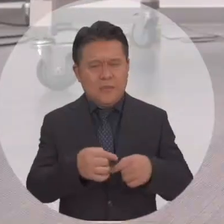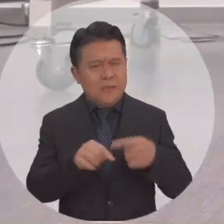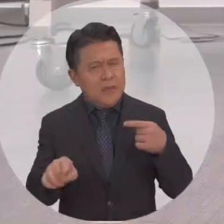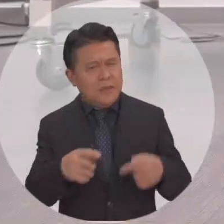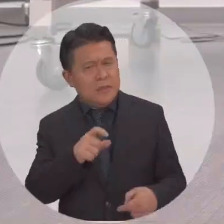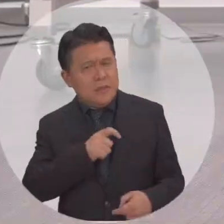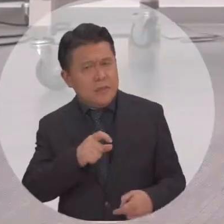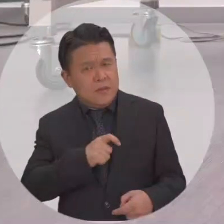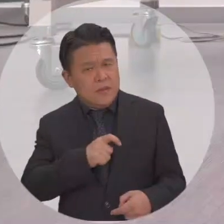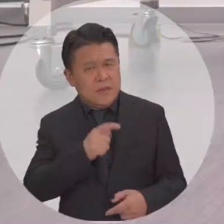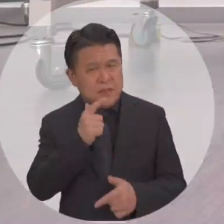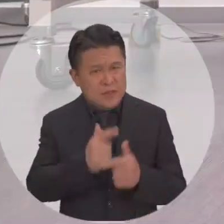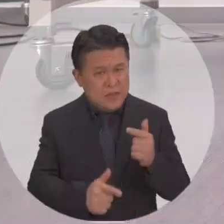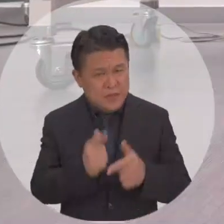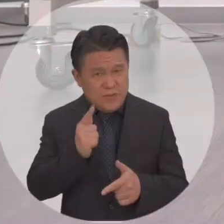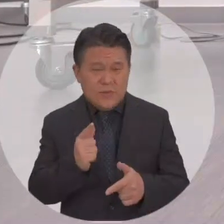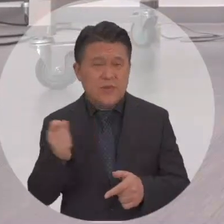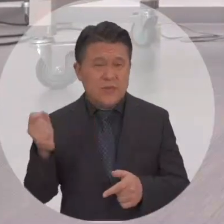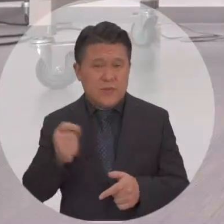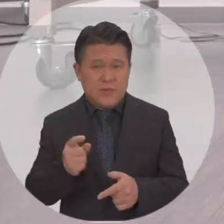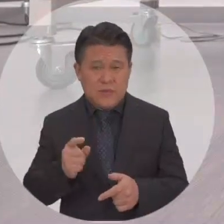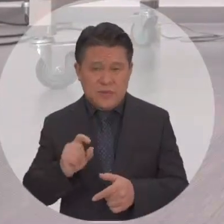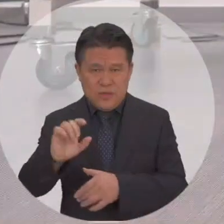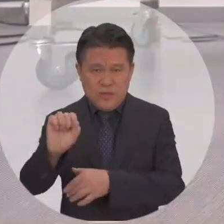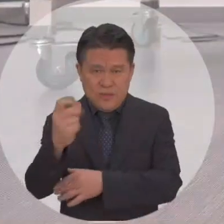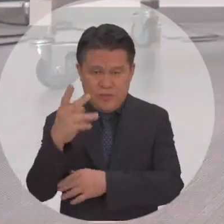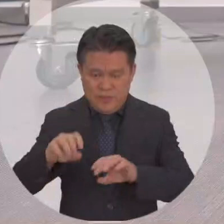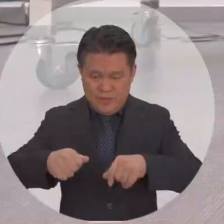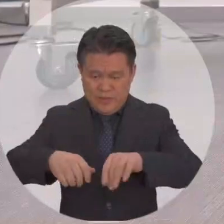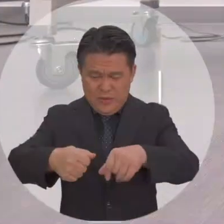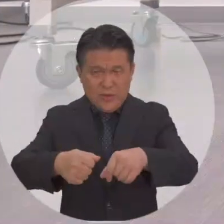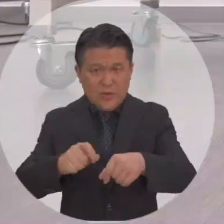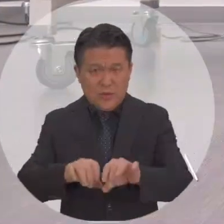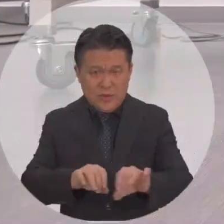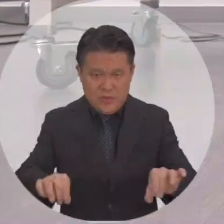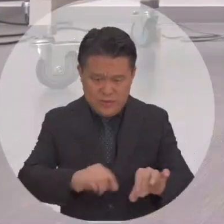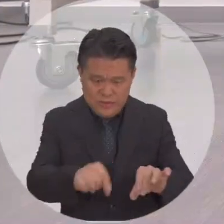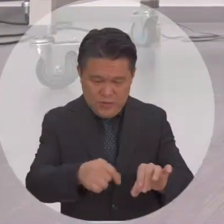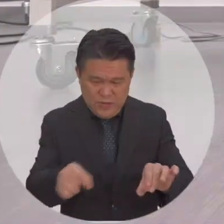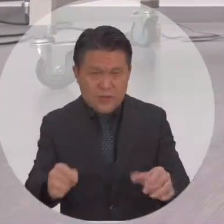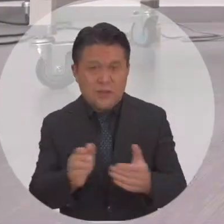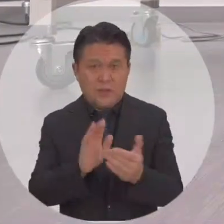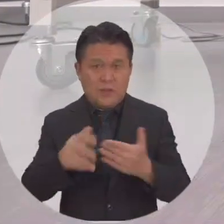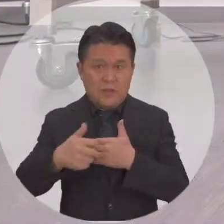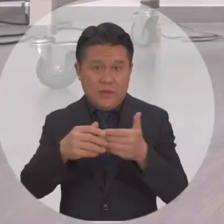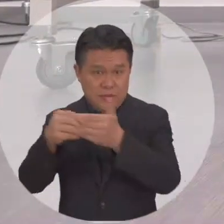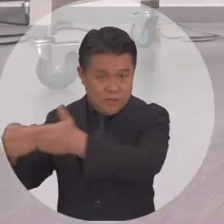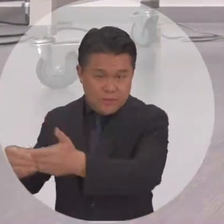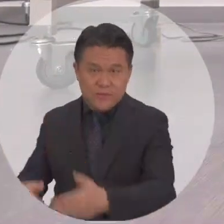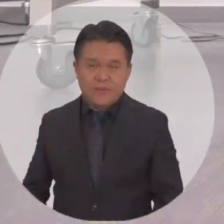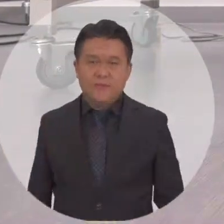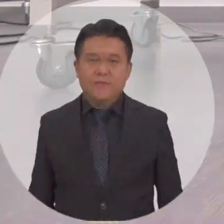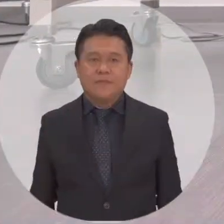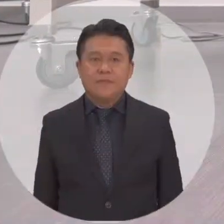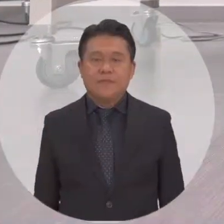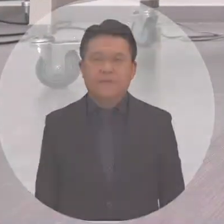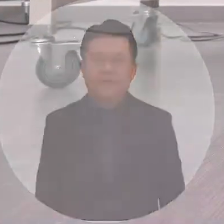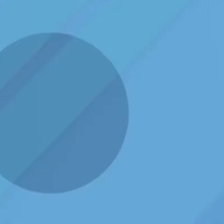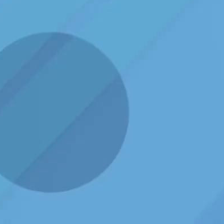골절이 의심될 경우 부목이나 접은 신문지 등으로 다친 부위를 고정한 후 병원으로 옮깁니다.